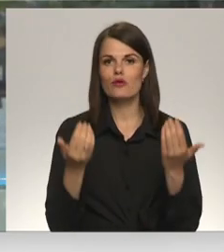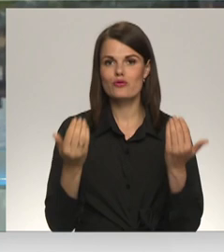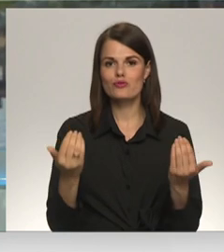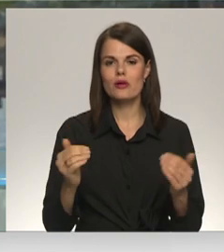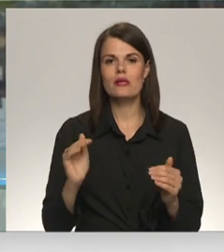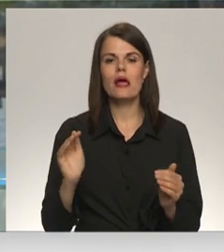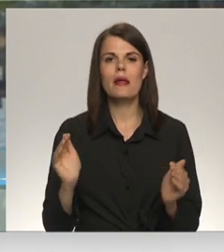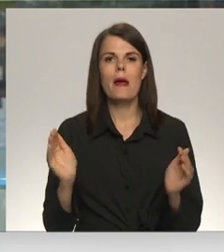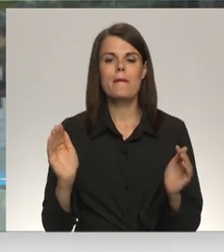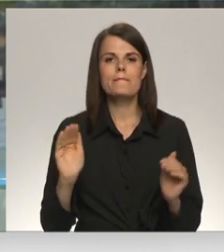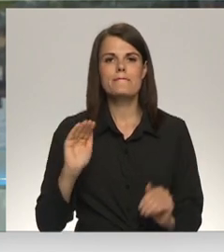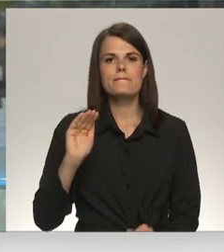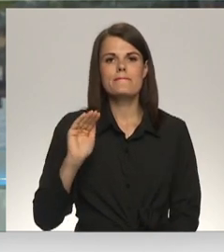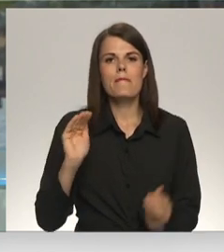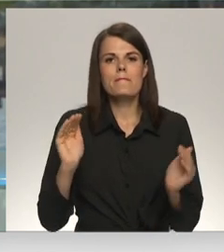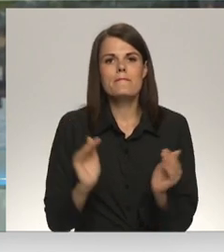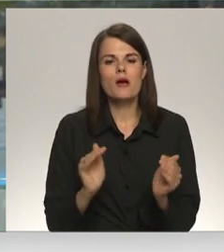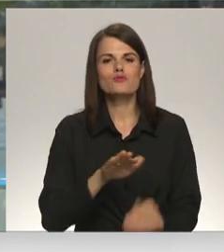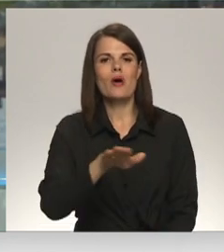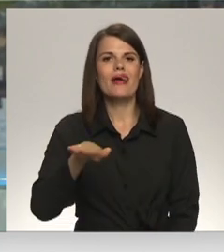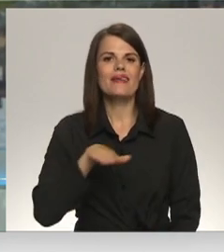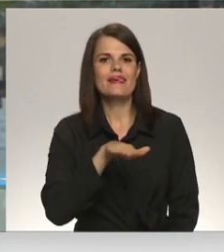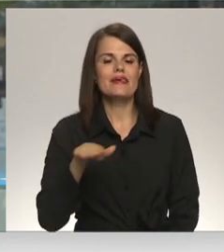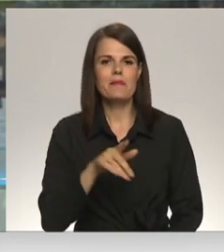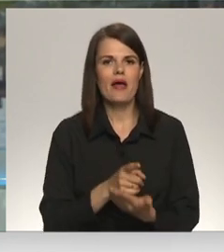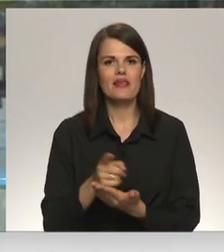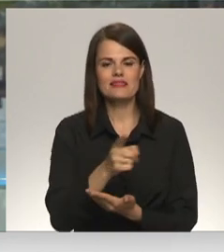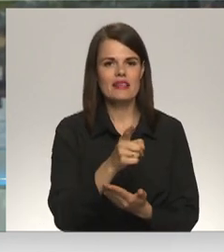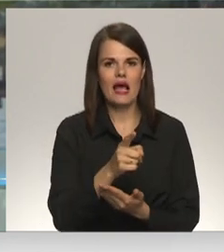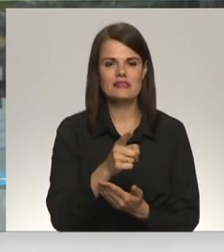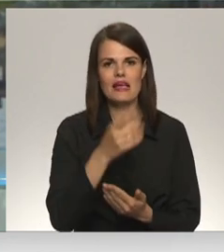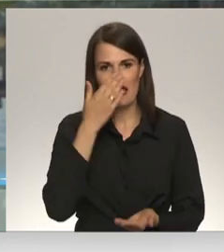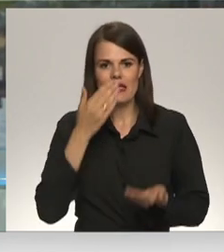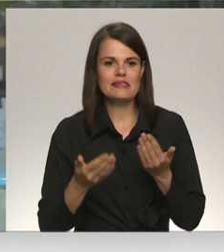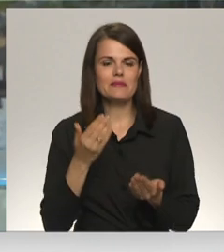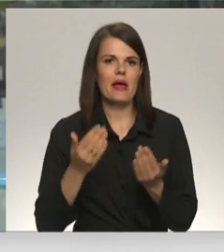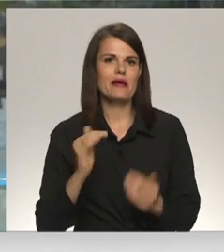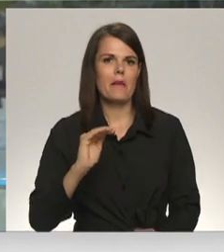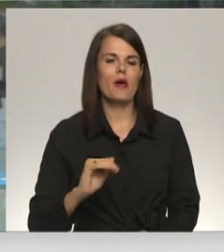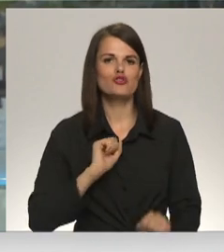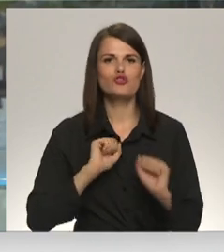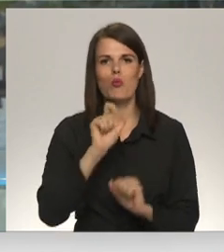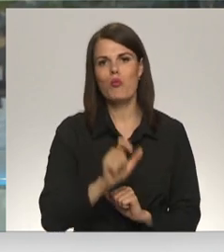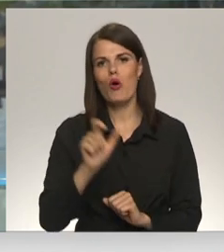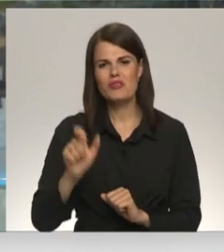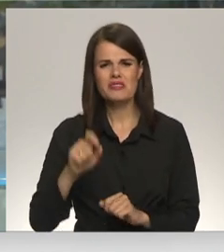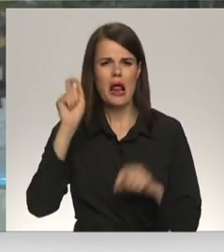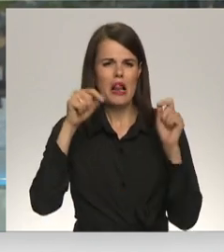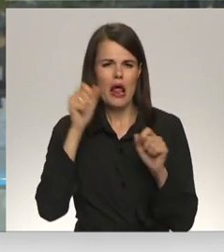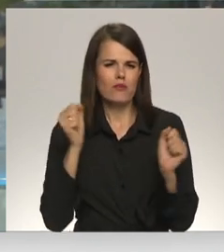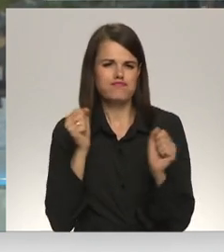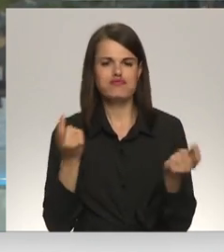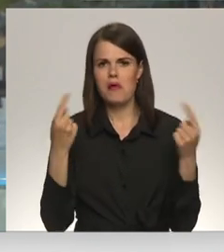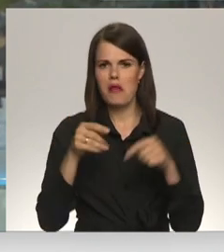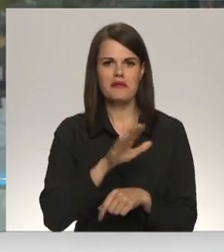mazo ģimeņu trasi pie brīvības pieminekļa izmēģināja jaunākie sportisti. Lietus un dragnais laiks viņiem netraucēja un